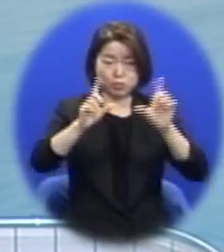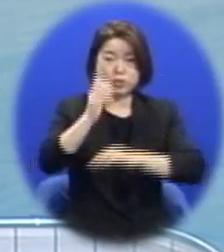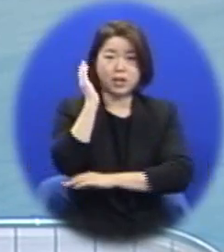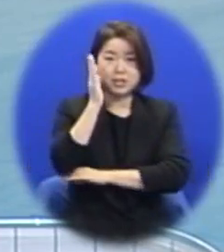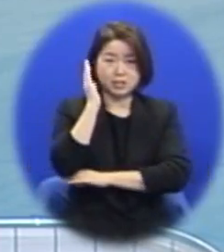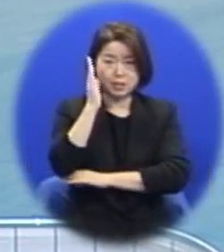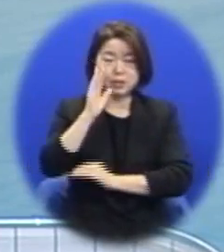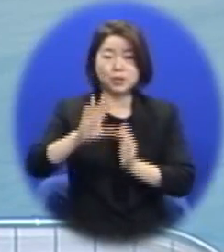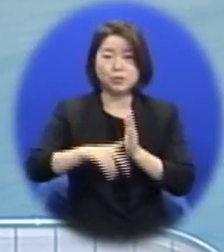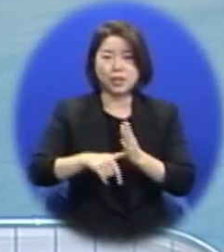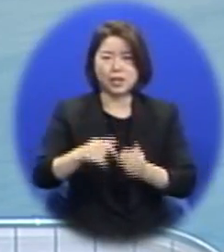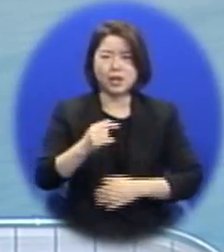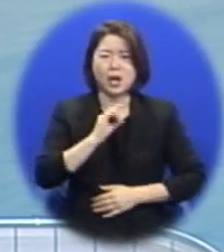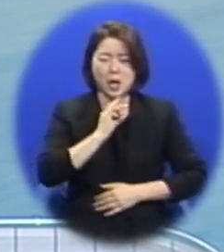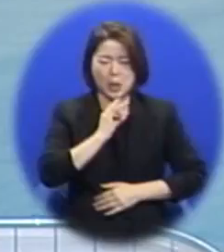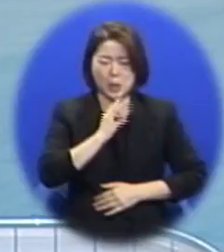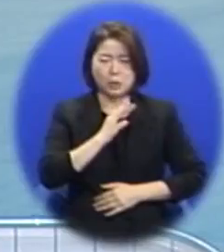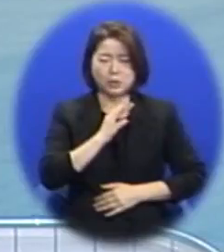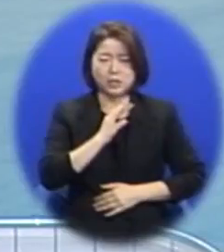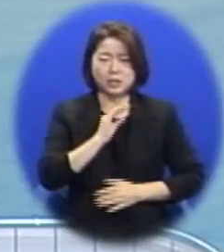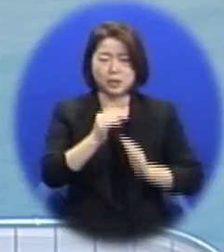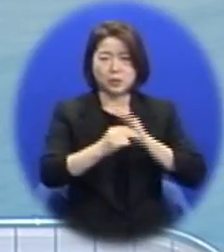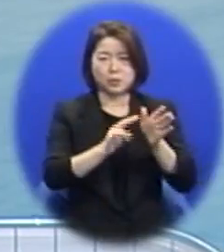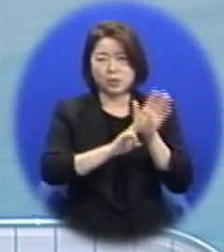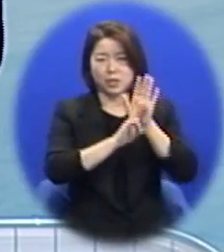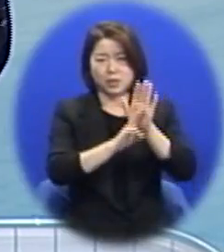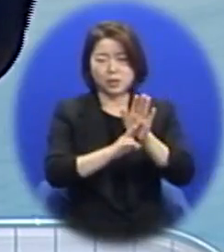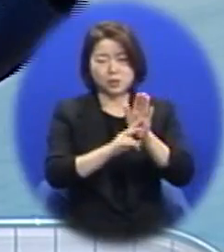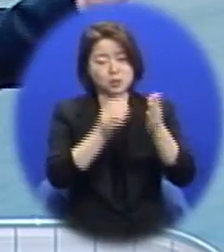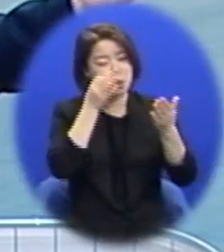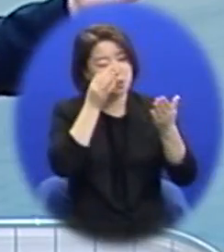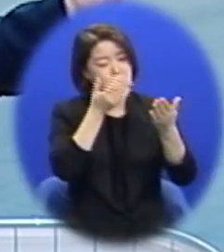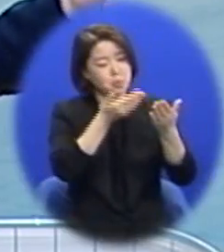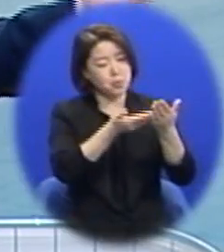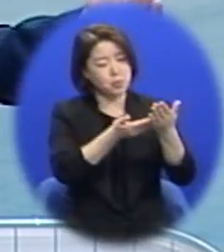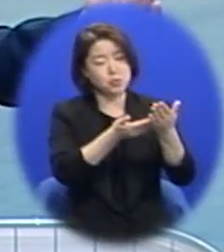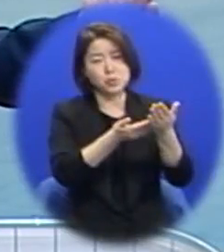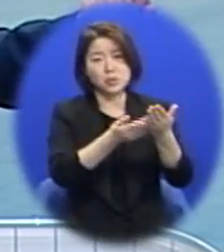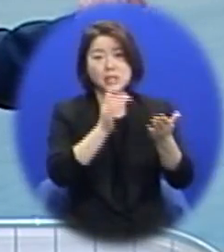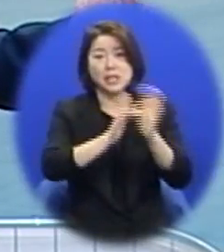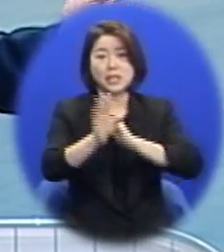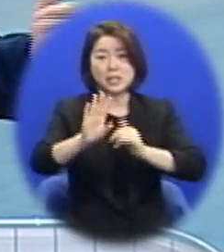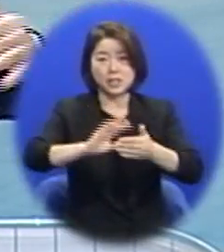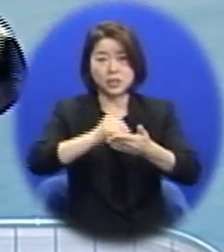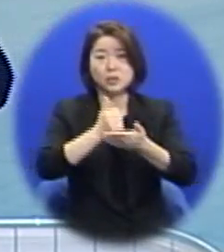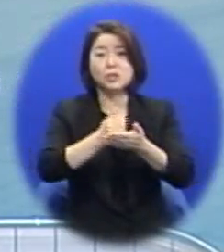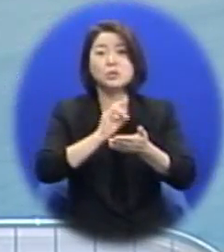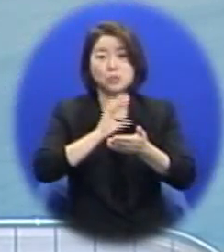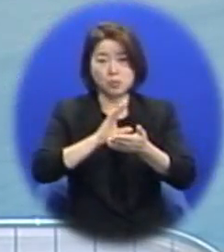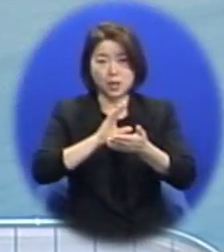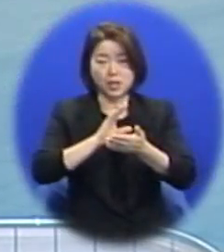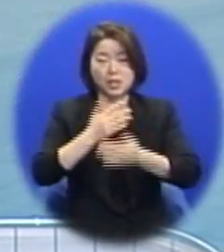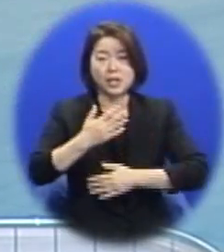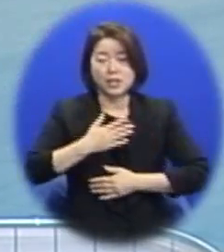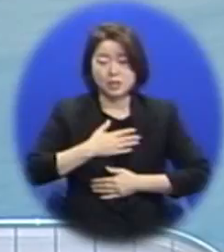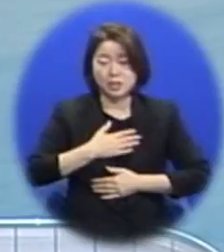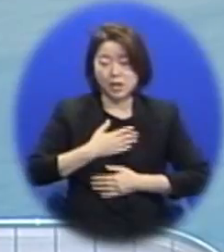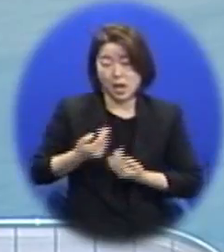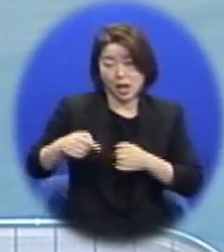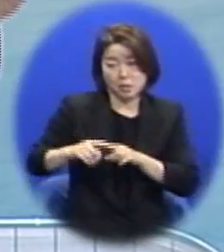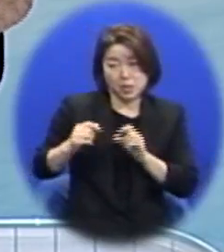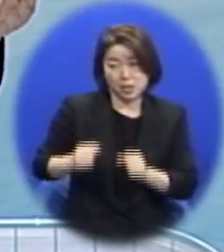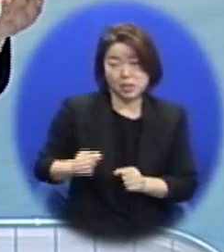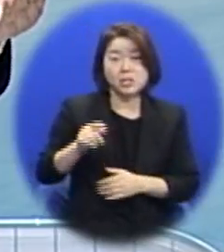오직 요한계시록이 보여주는 예수 그리스도, 지금 우리와 함께 계신 바로 그분, 그분을 저도 여러분도